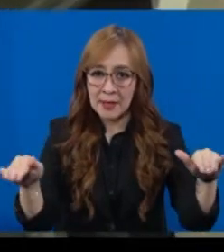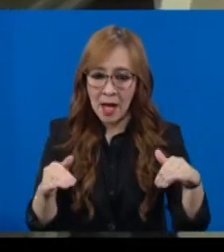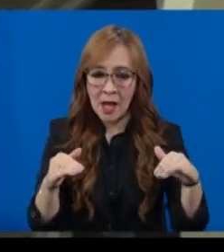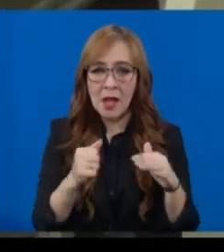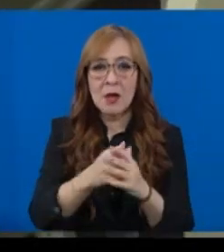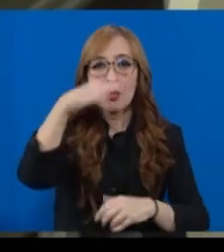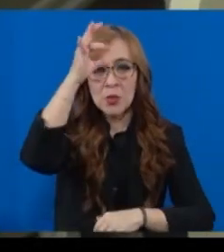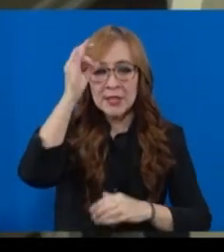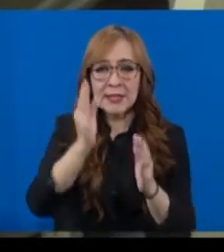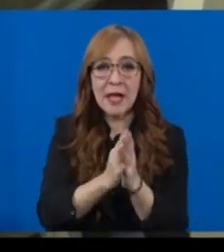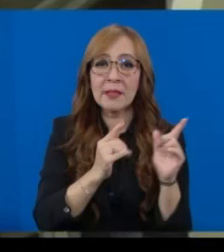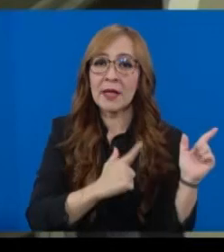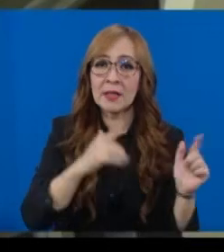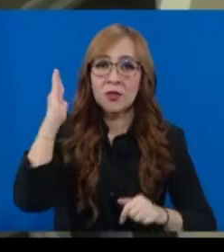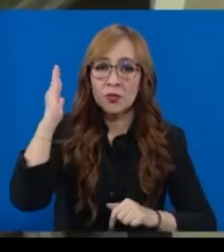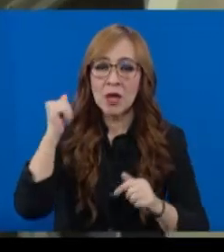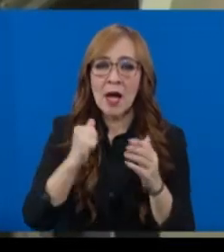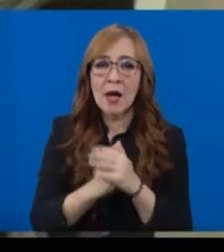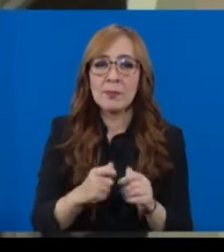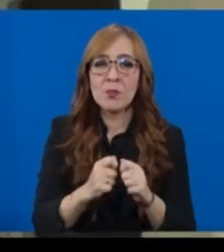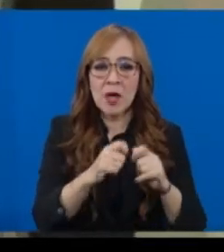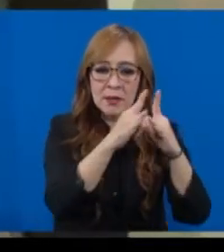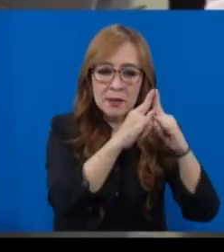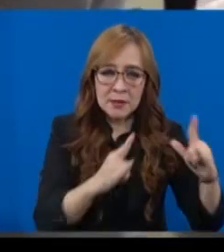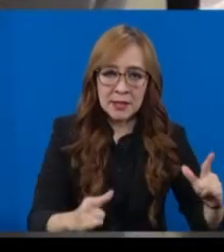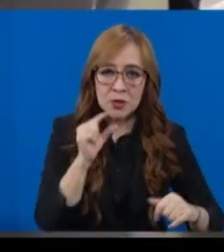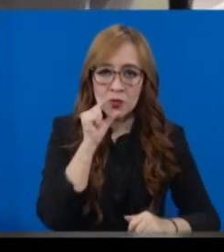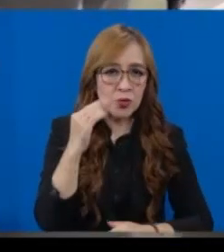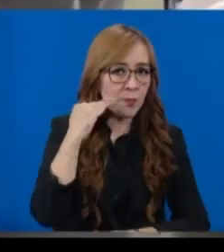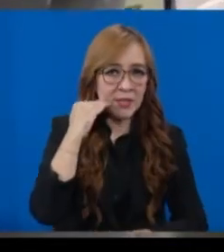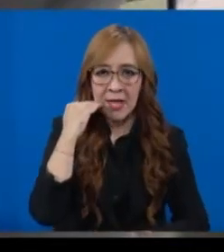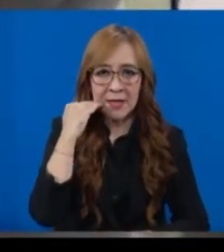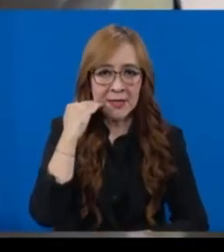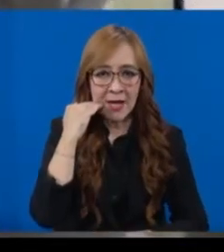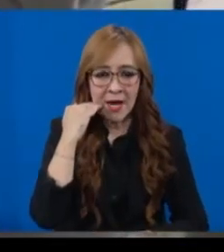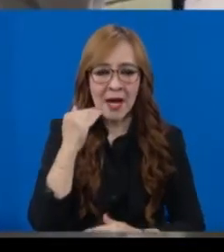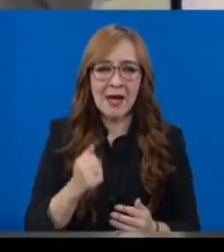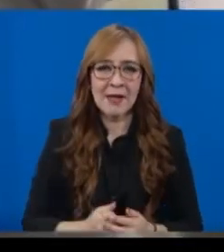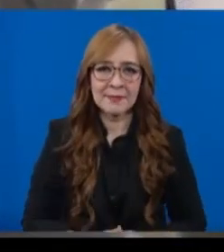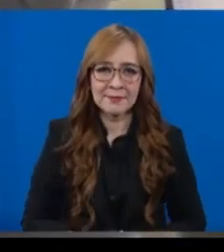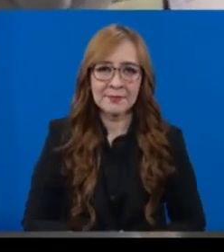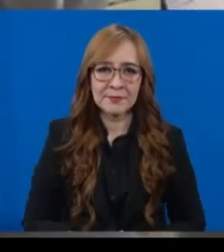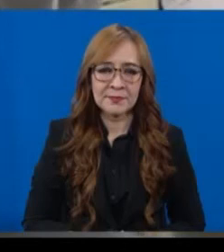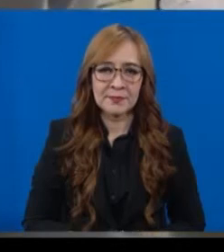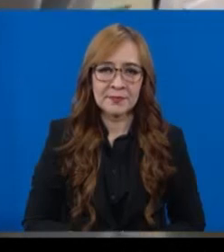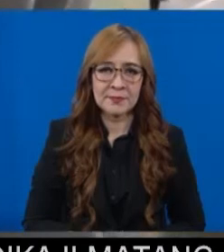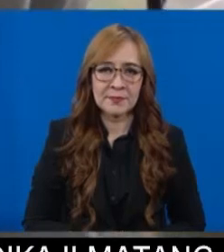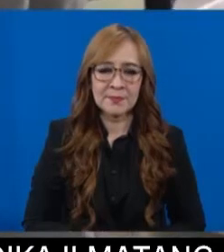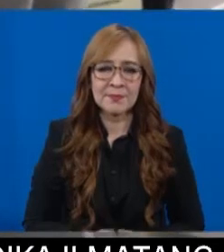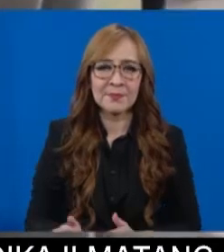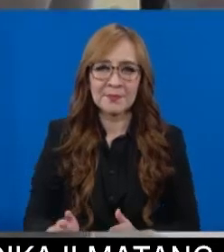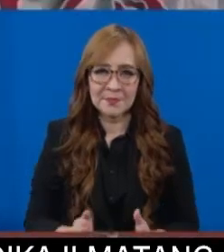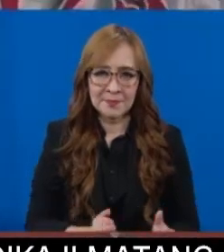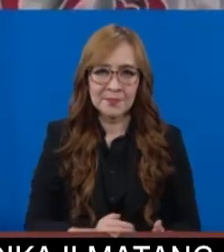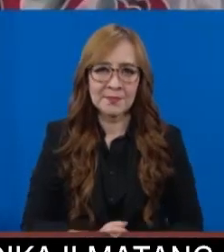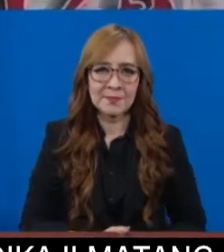pos pengamanan yang akan ditempati para petugas gabungan dari unsur TNI Polri Satpol PP dan Dinas Perhubungan tim liputan